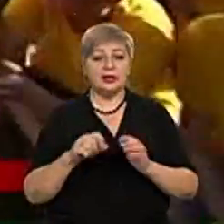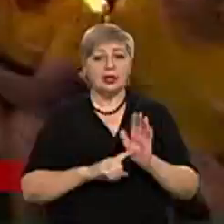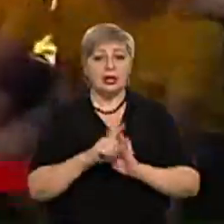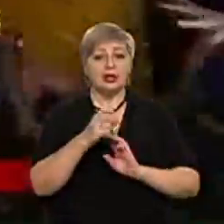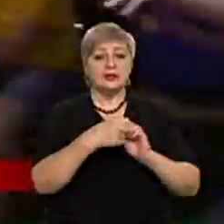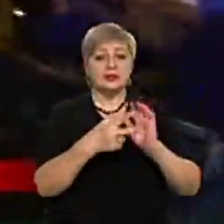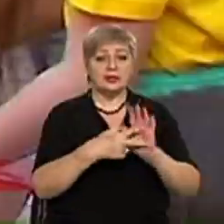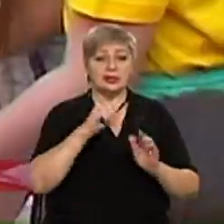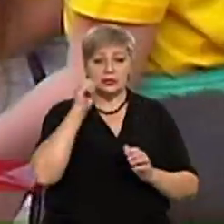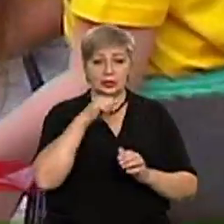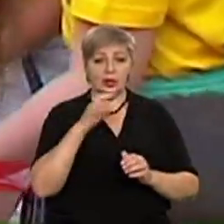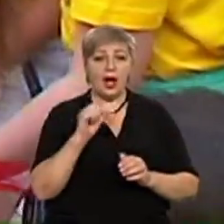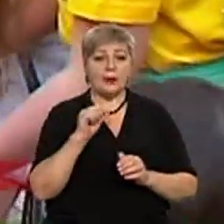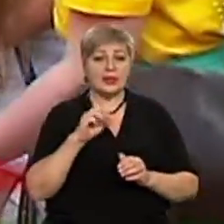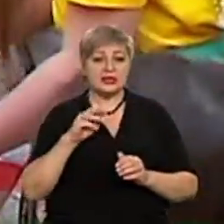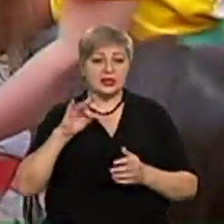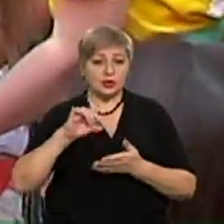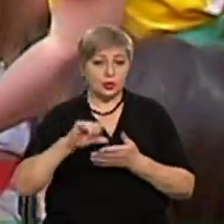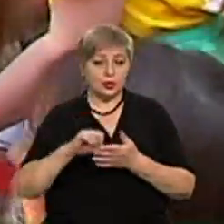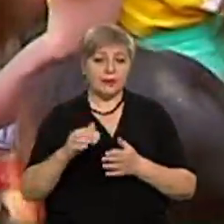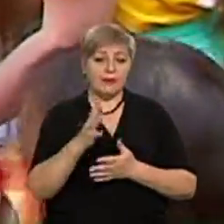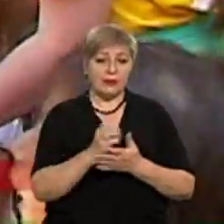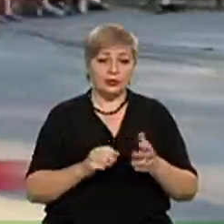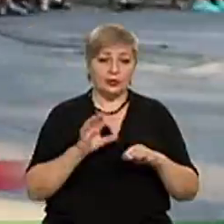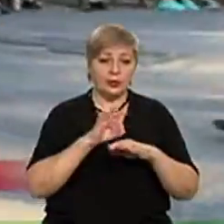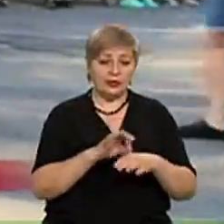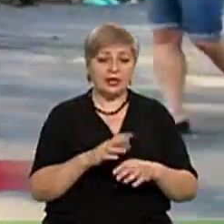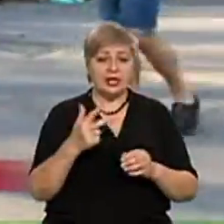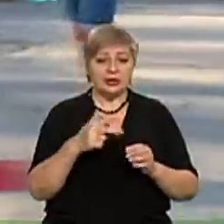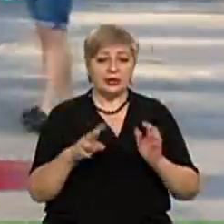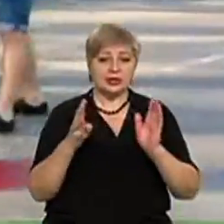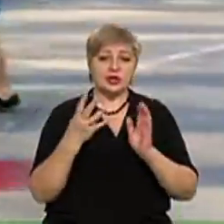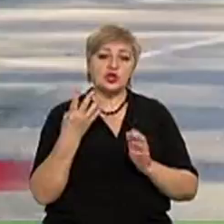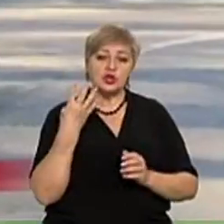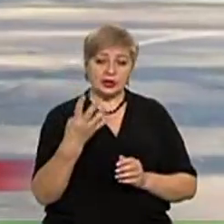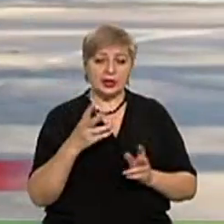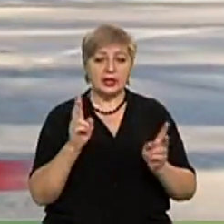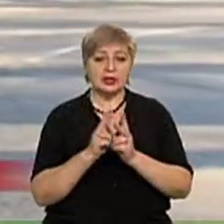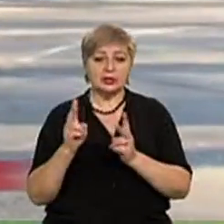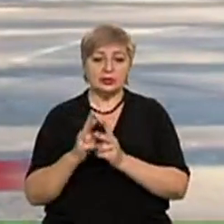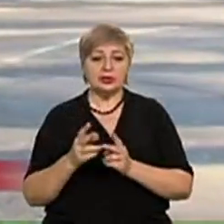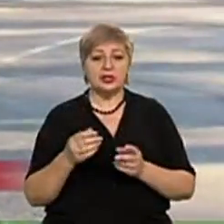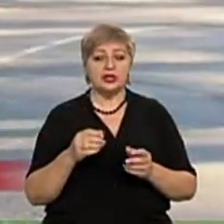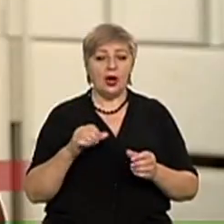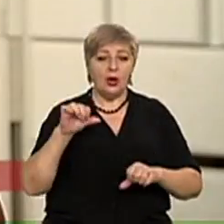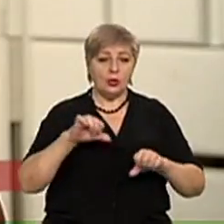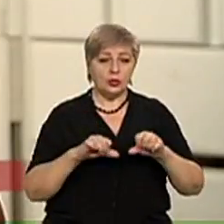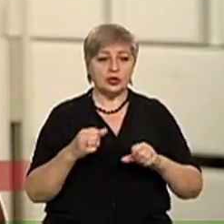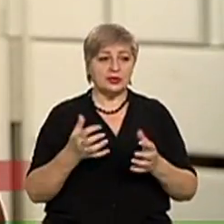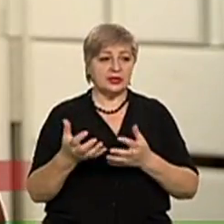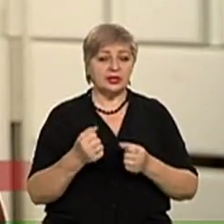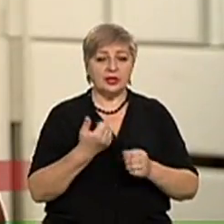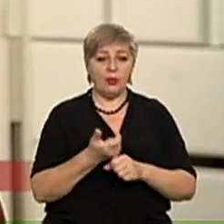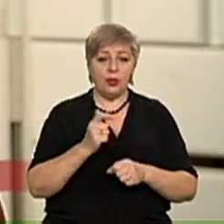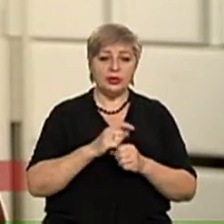року амбасадори фонду провели 34 мотиваційні зустрічі, участю яких взяли понад 700 дітей. Я